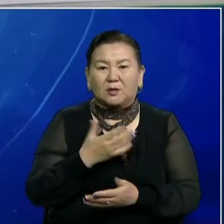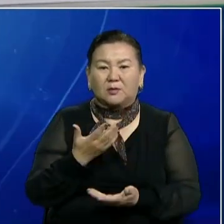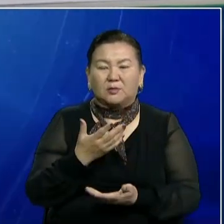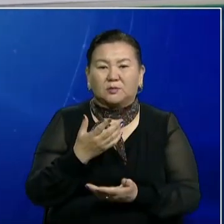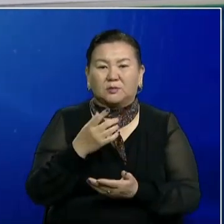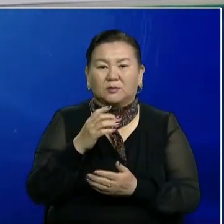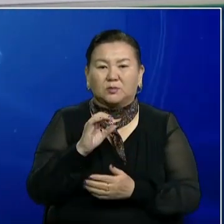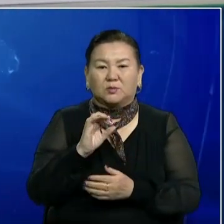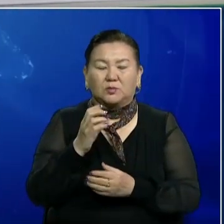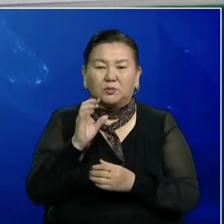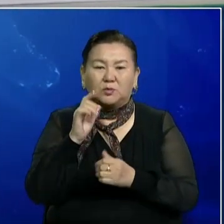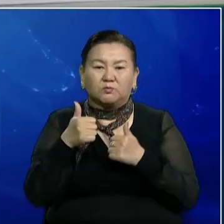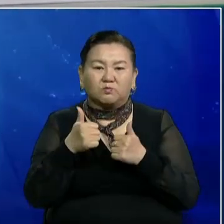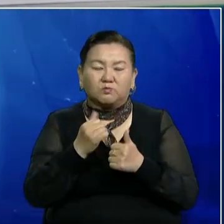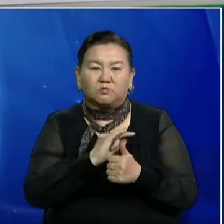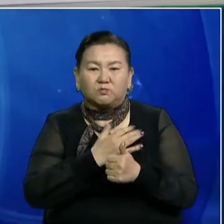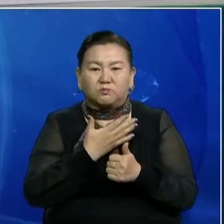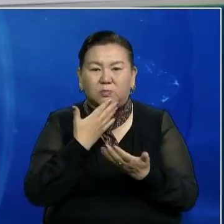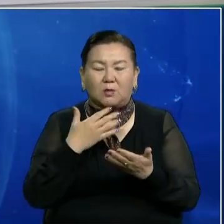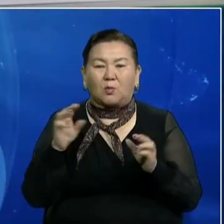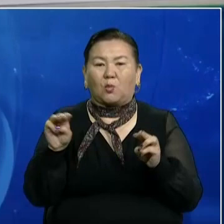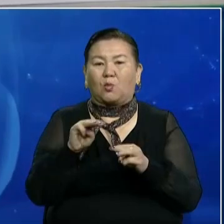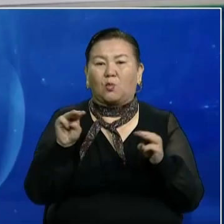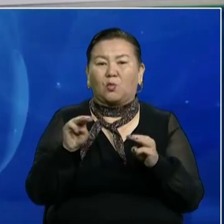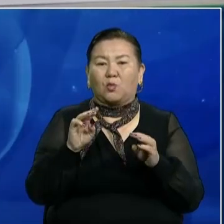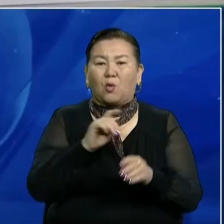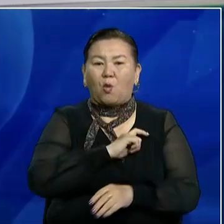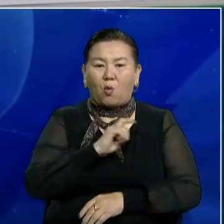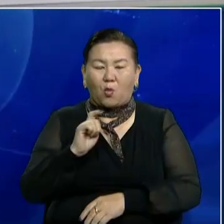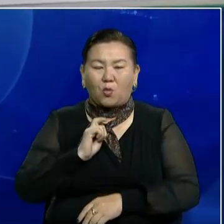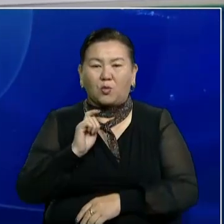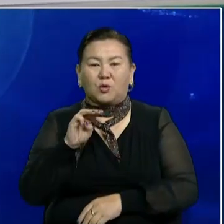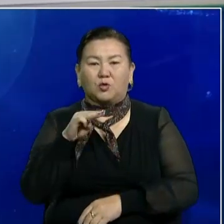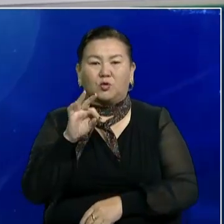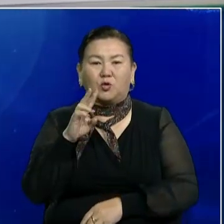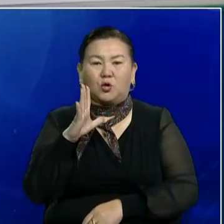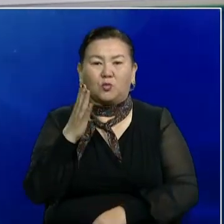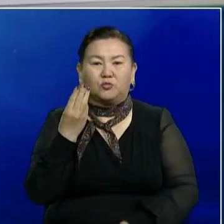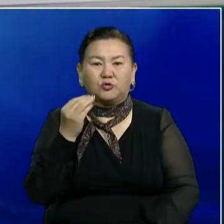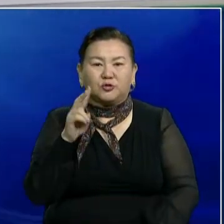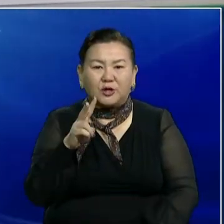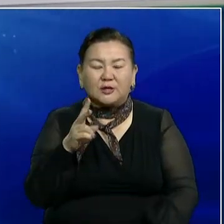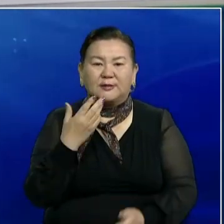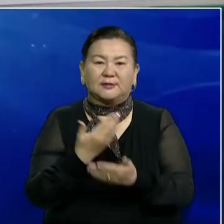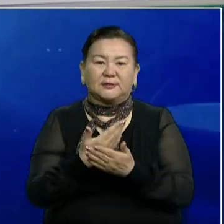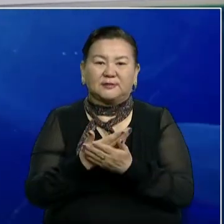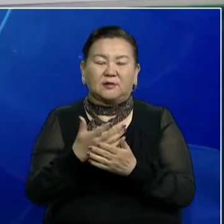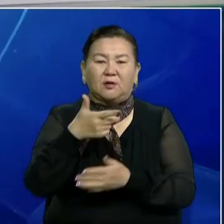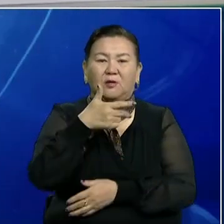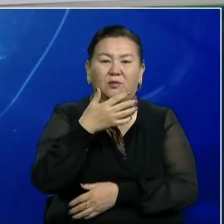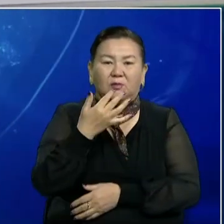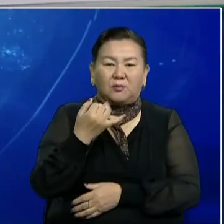нийм идэвхт ордоггүй. Тэндээсээ болоод тий нөгөө нэг хувь хүний төлөвшлөөс эхлээд ингээд нөгөө нэг эвдэрж эхэлдэг. Тэгэл